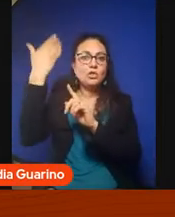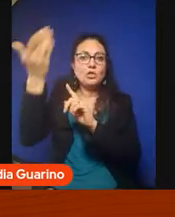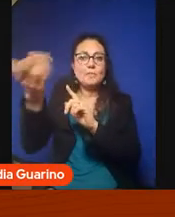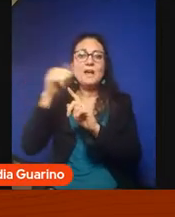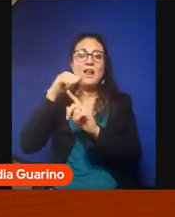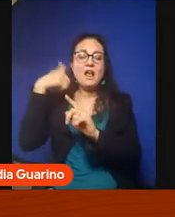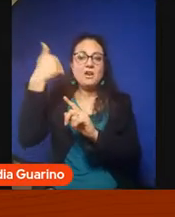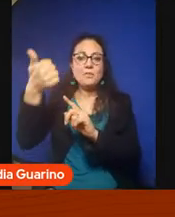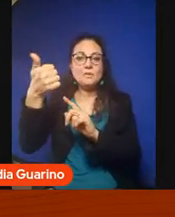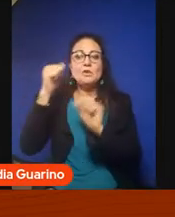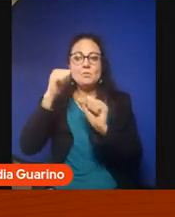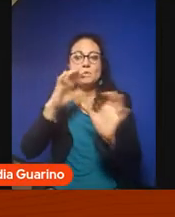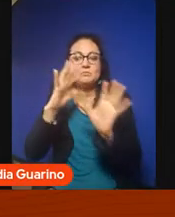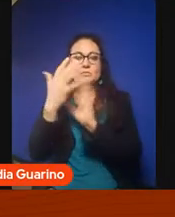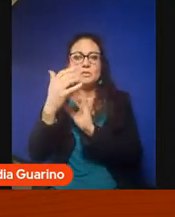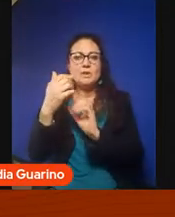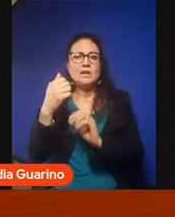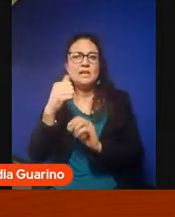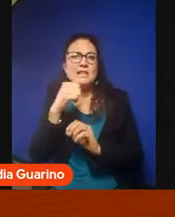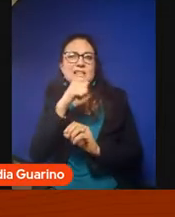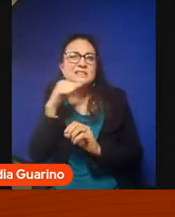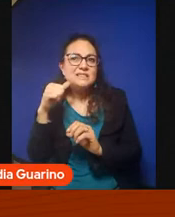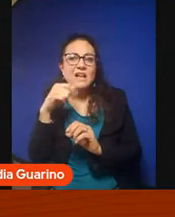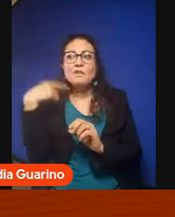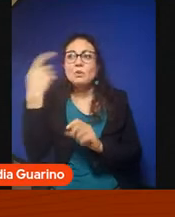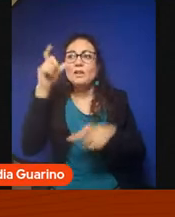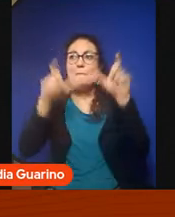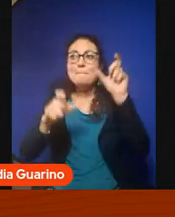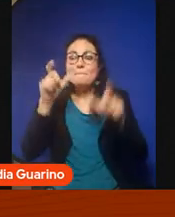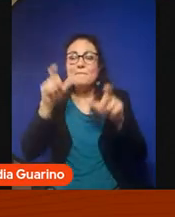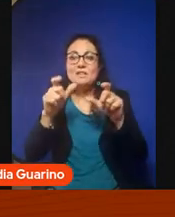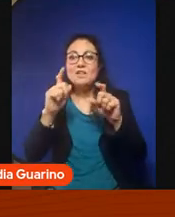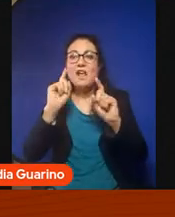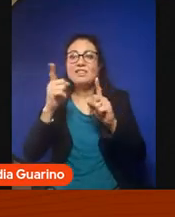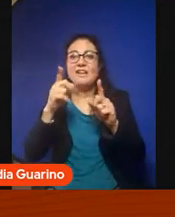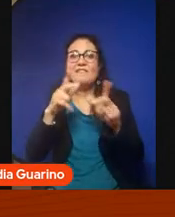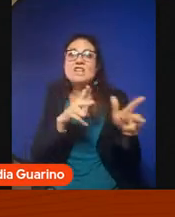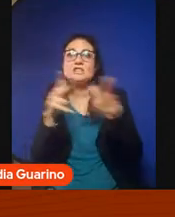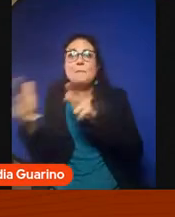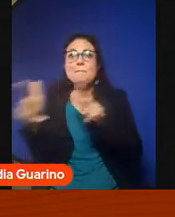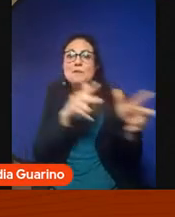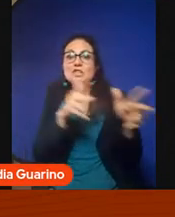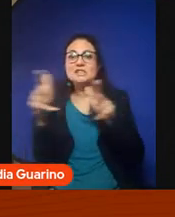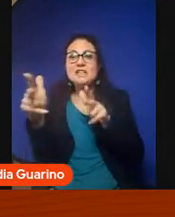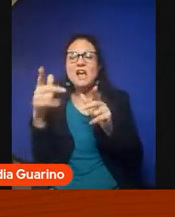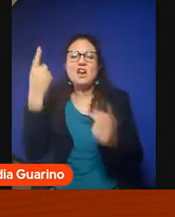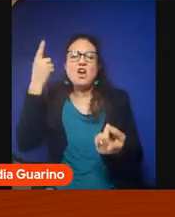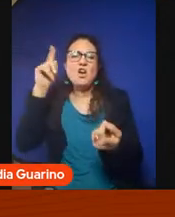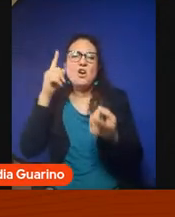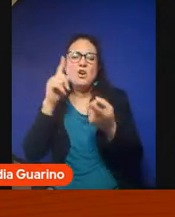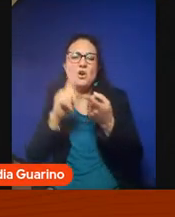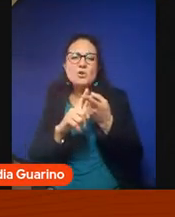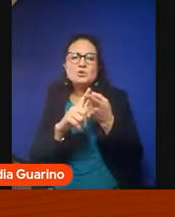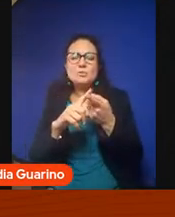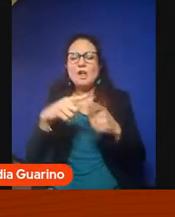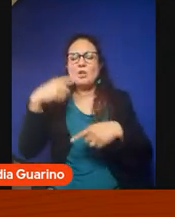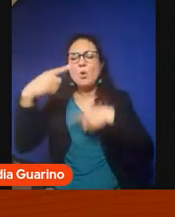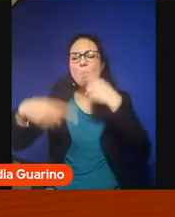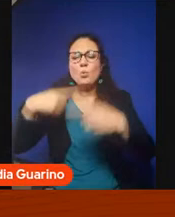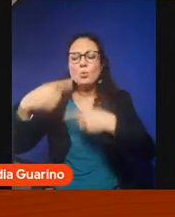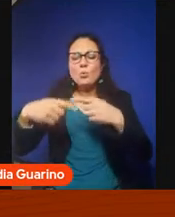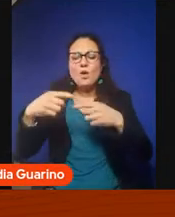che si spostino milioni di persone, migliaia di persone, consumando gomma su